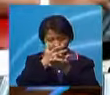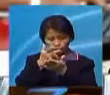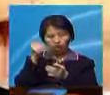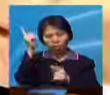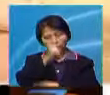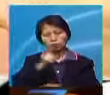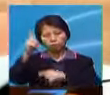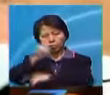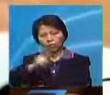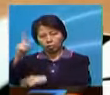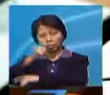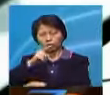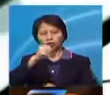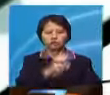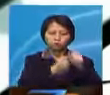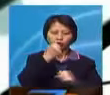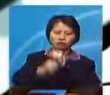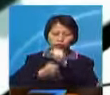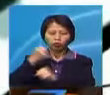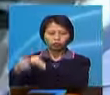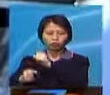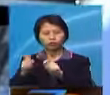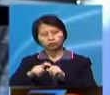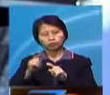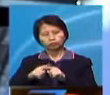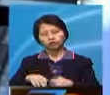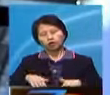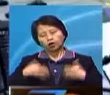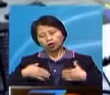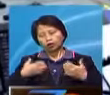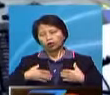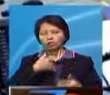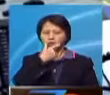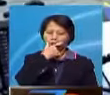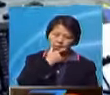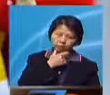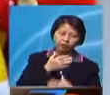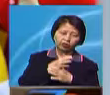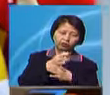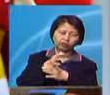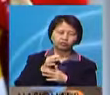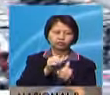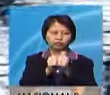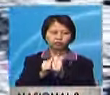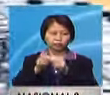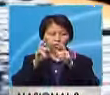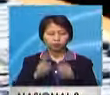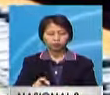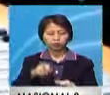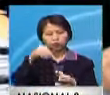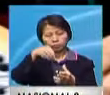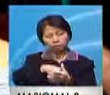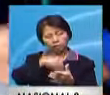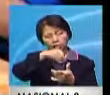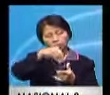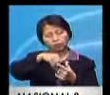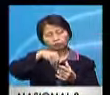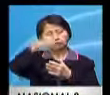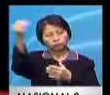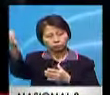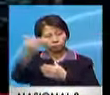berganti hari, tahun berganti tahun, pelbagai suka duka negara dikongsi bersama rakyat tak kira dalam atau luar